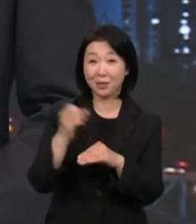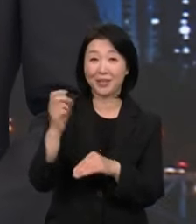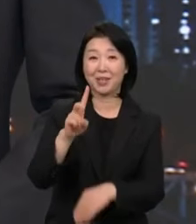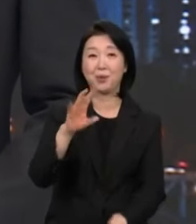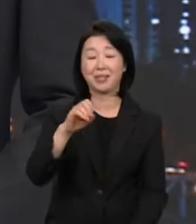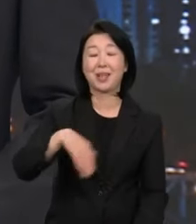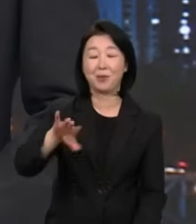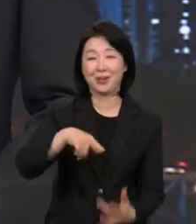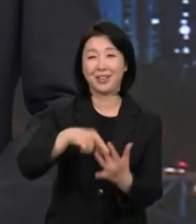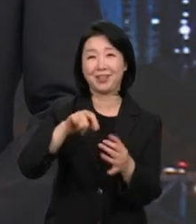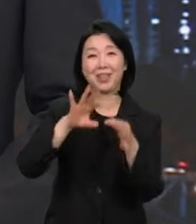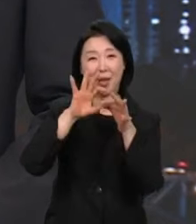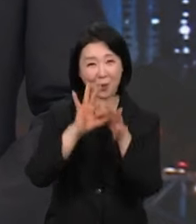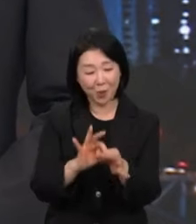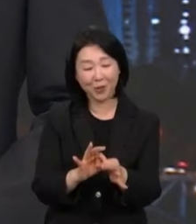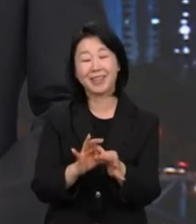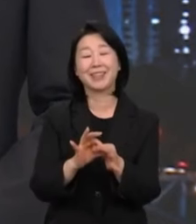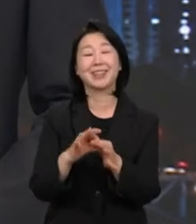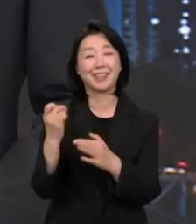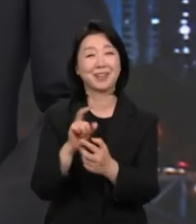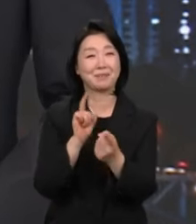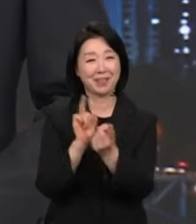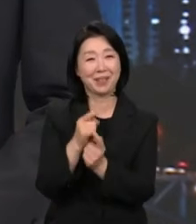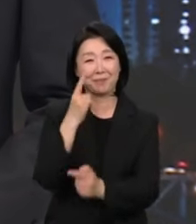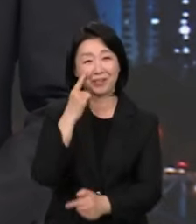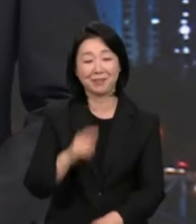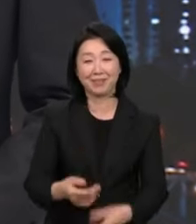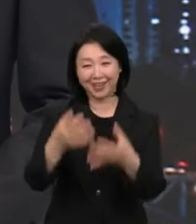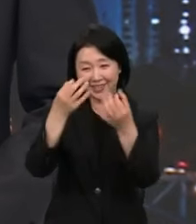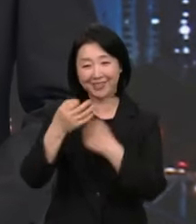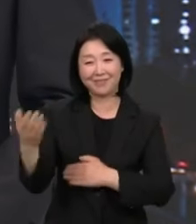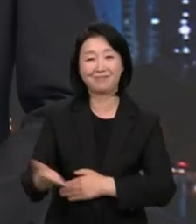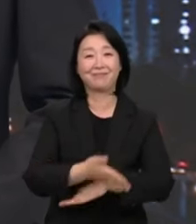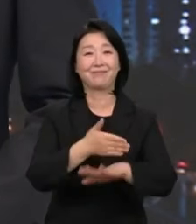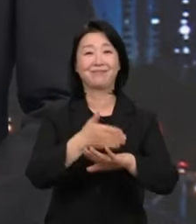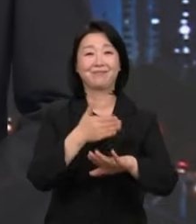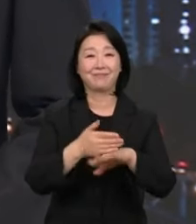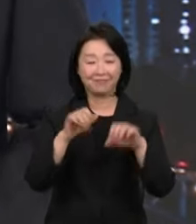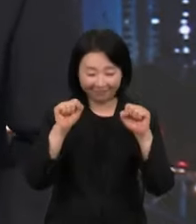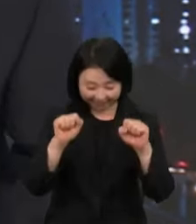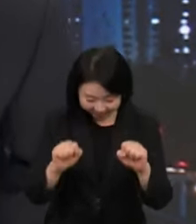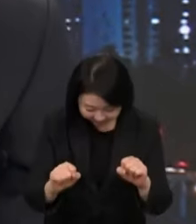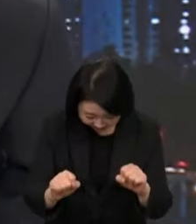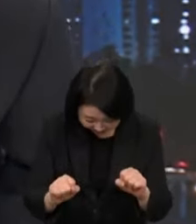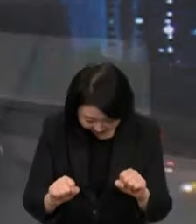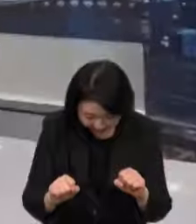2024 우리의 선택 로그인으로 찾아뵙겠습니다. 네, 시청해주신 여러분 고맙습니다.